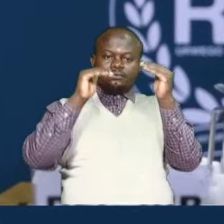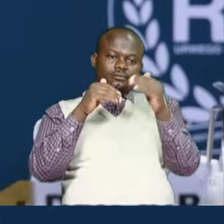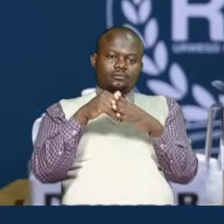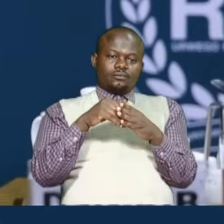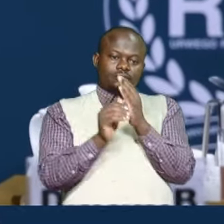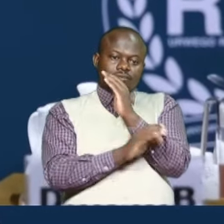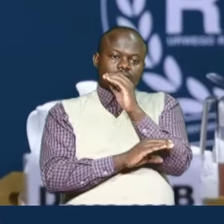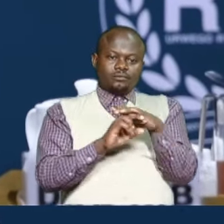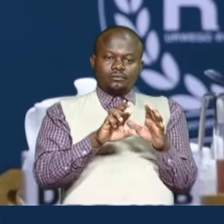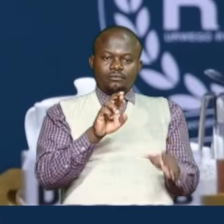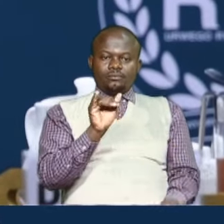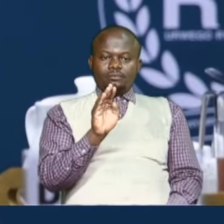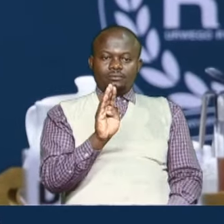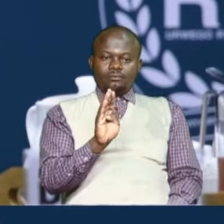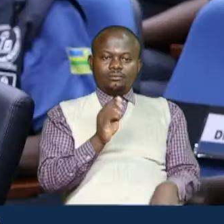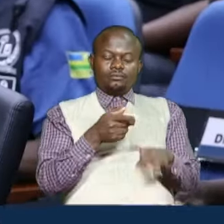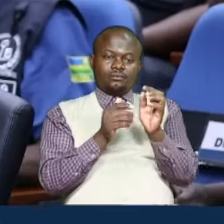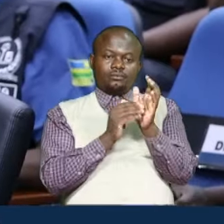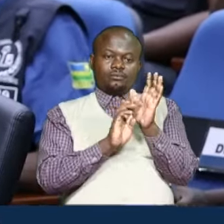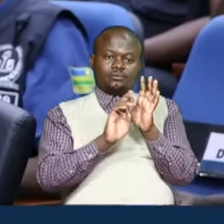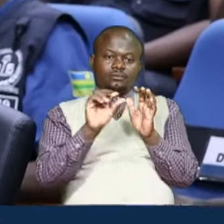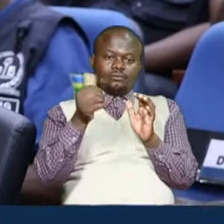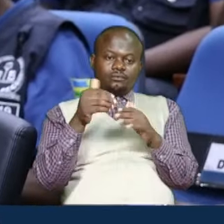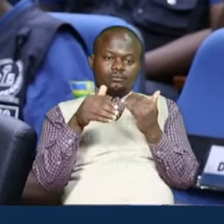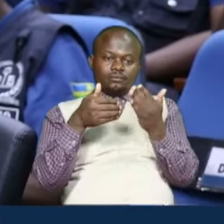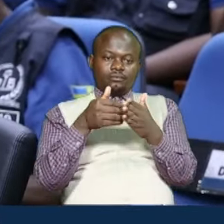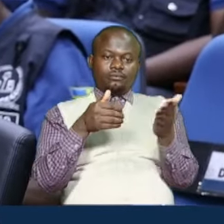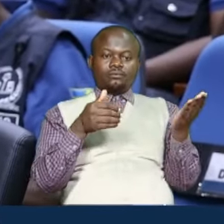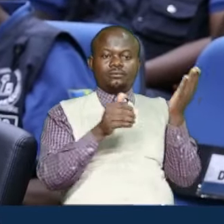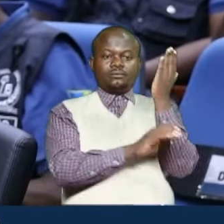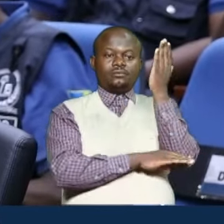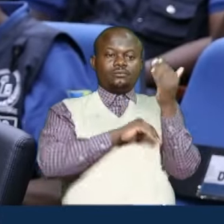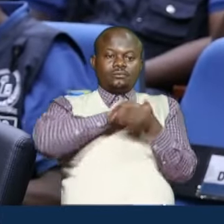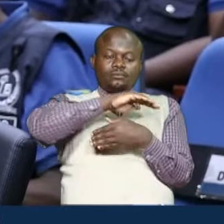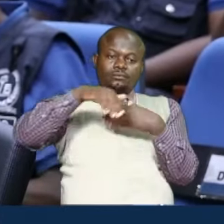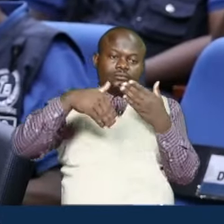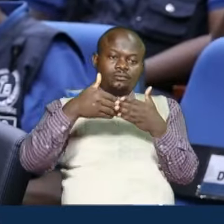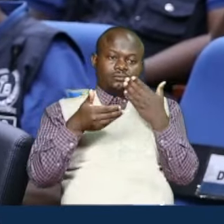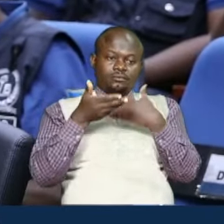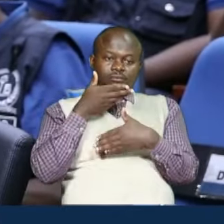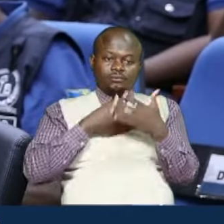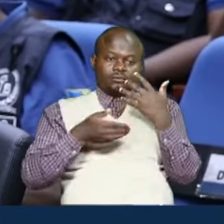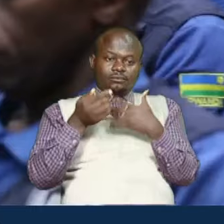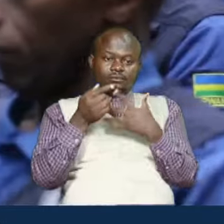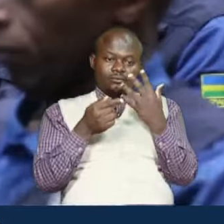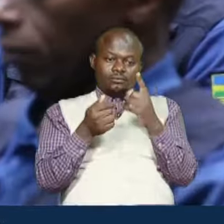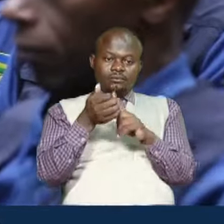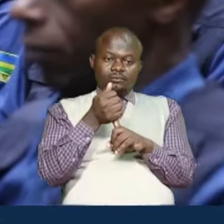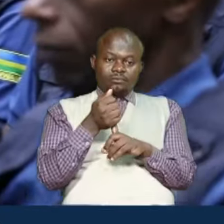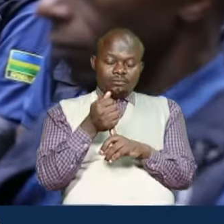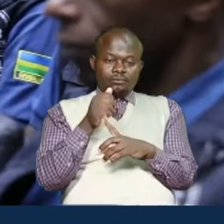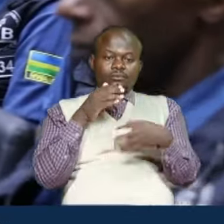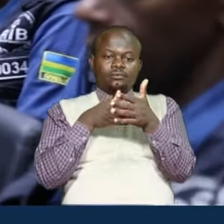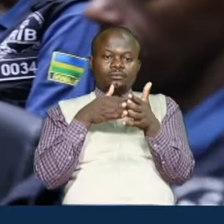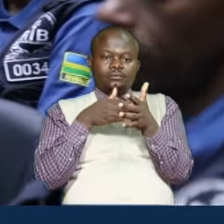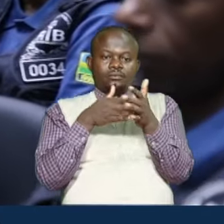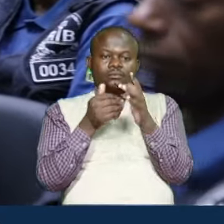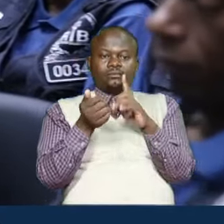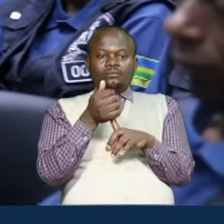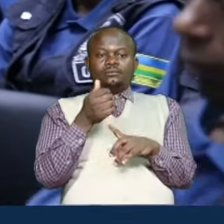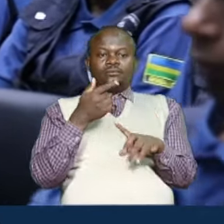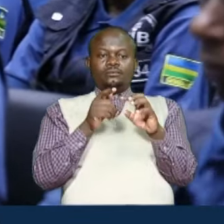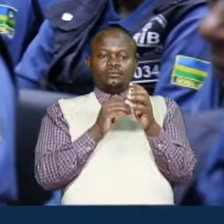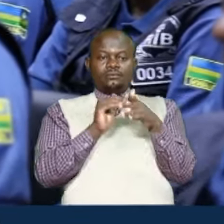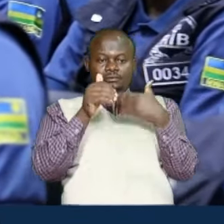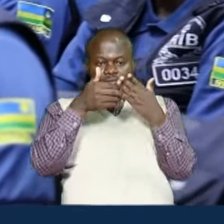rw'igihugu rw'ubugenzacyaha RIB n'abahagarariye abandi bagenzacyaha bo mu gihugu hose baganira ku byagezweho imbogamizi bahuye nazo no gufata